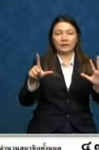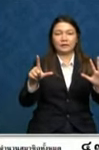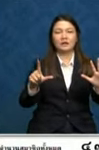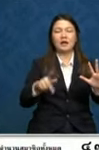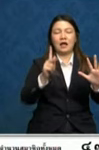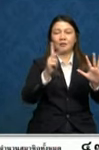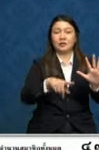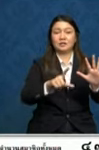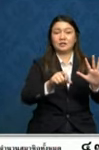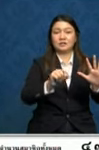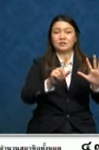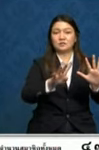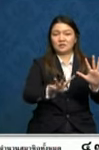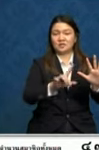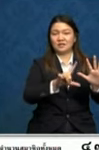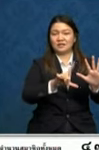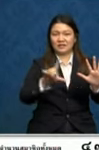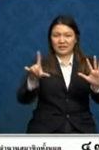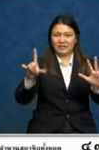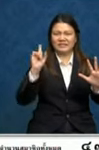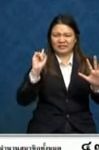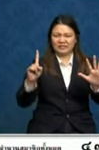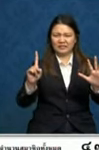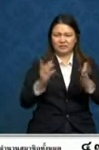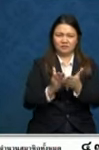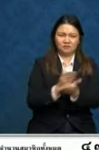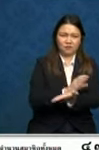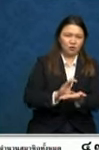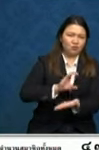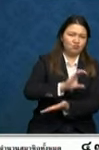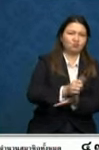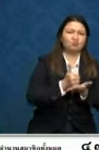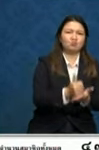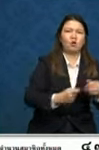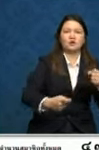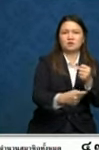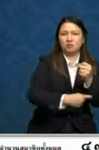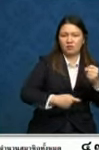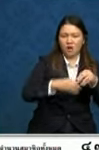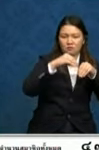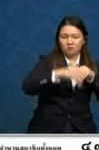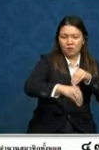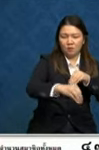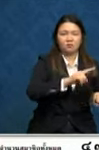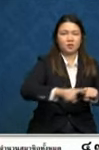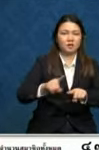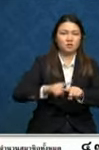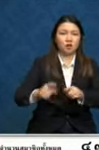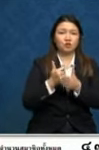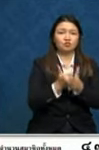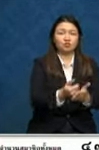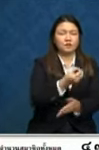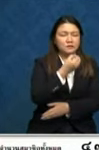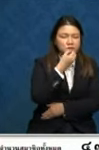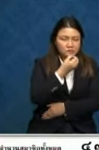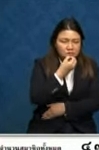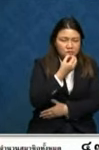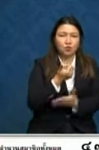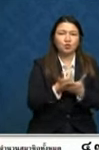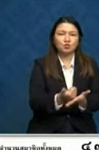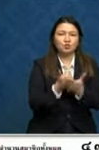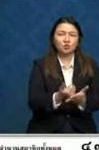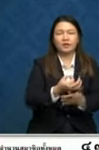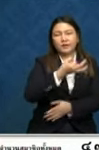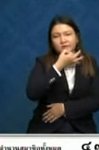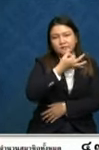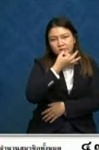5,024 ล้านนี่เอามาช่วยพี่น้องกลุ่มเกษตรกรนี่ให้มันมั่นคงทางด้านอาหารมั่นคงทางด้านอา